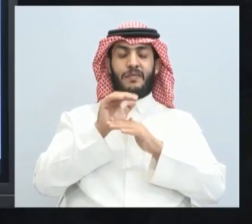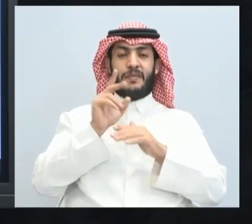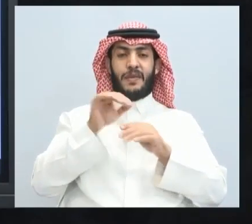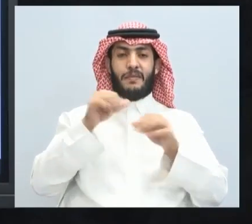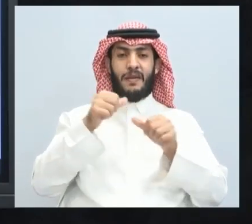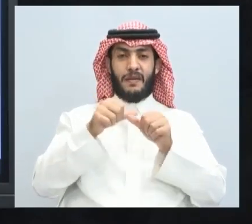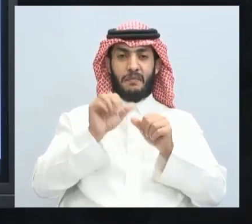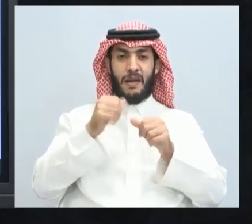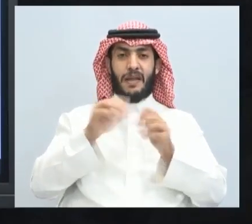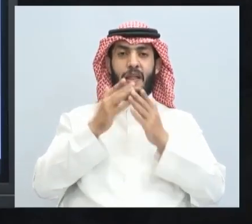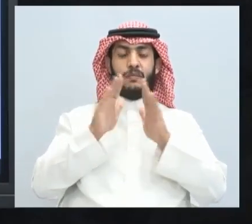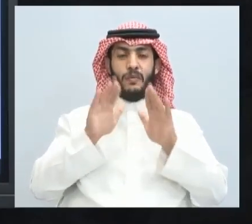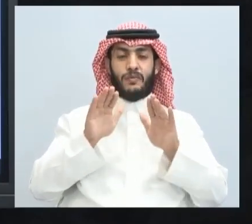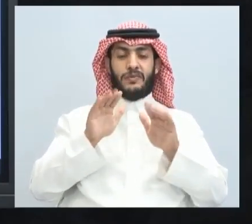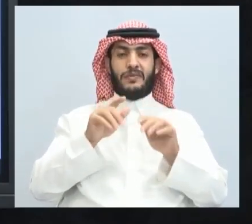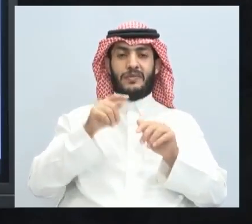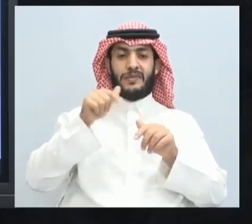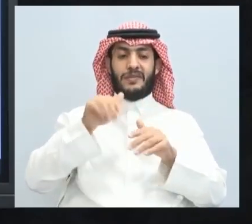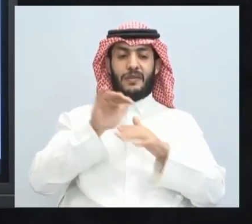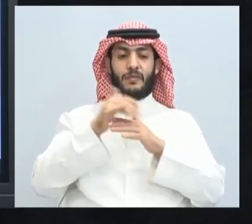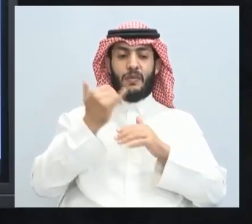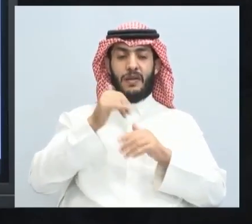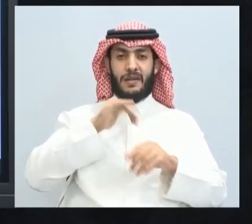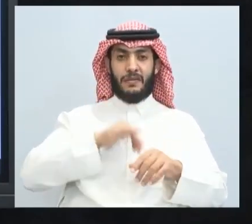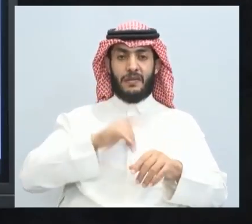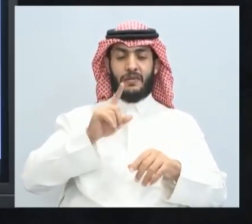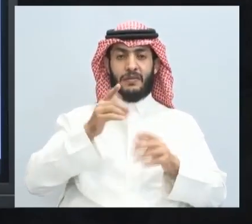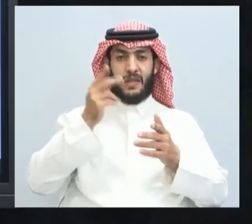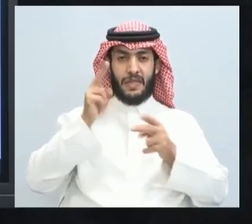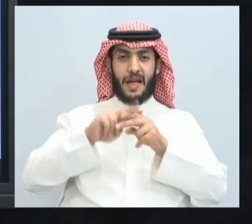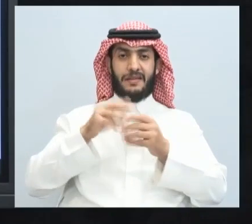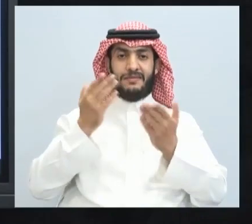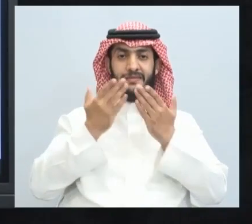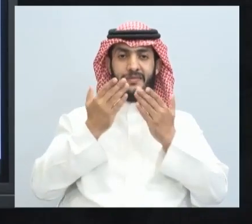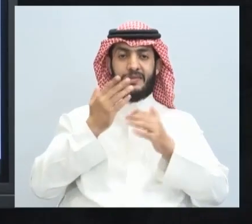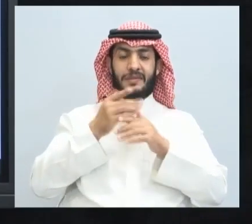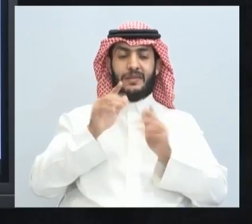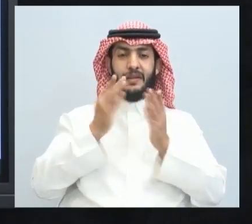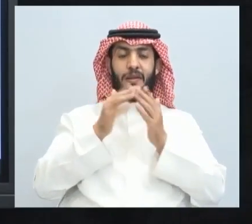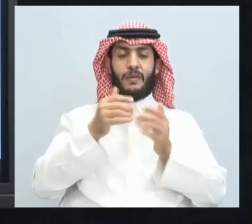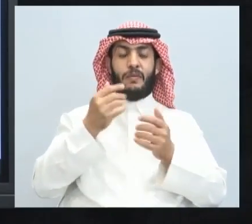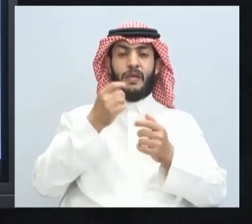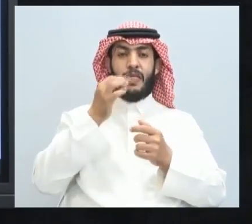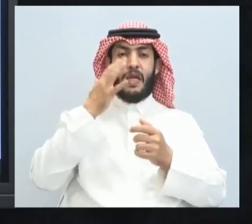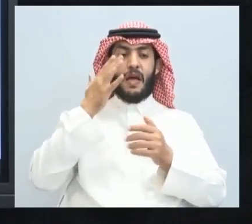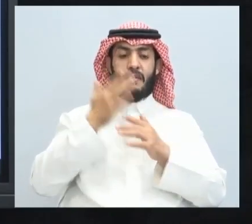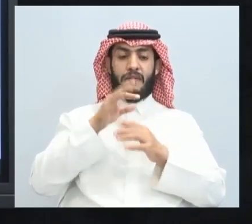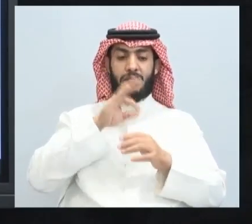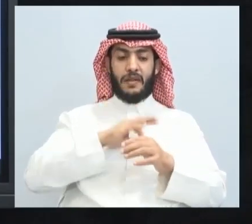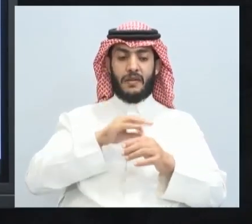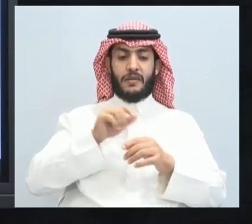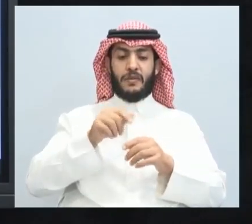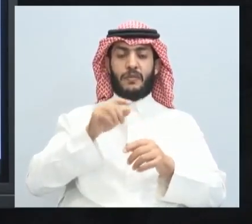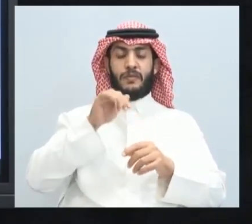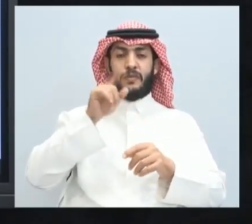بقيه الافكار بالتاكيد لها نفس القدر من الاهميه اتمنى انكم تراجعون بشكل جيد والمنهج هذا منهج جوهري يعني ان شاء الله يكون مفيد